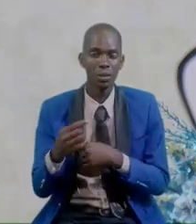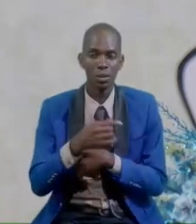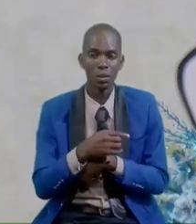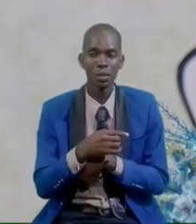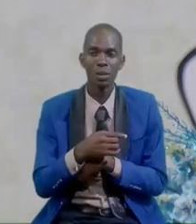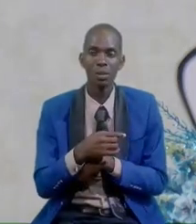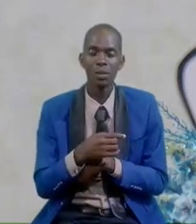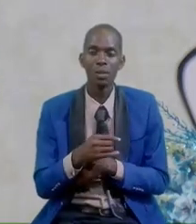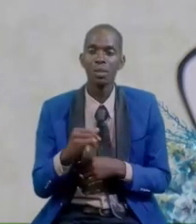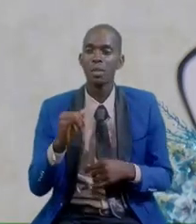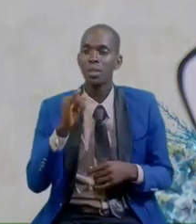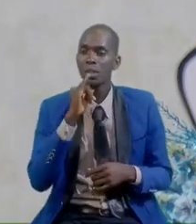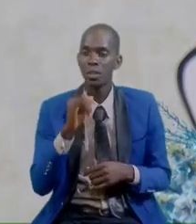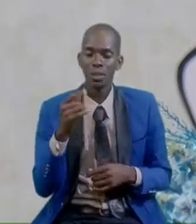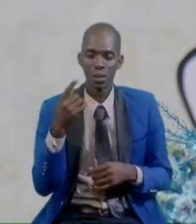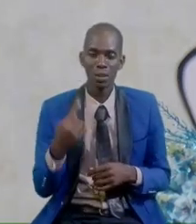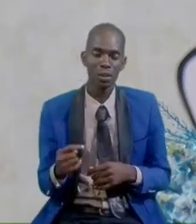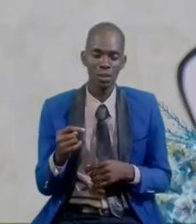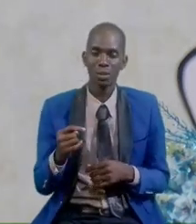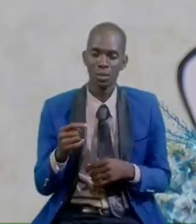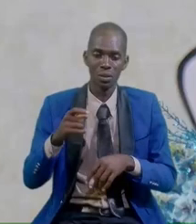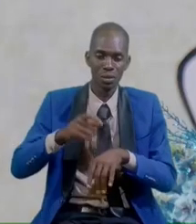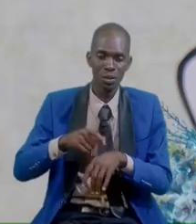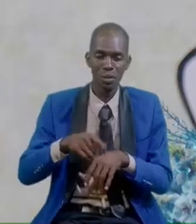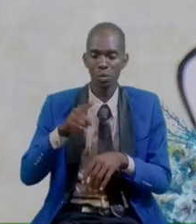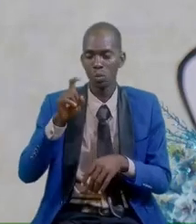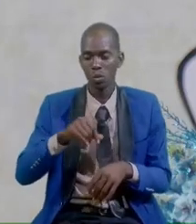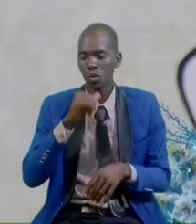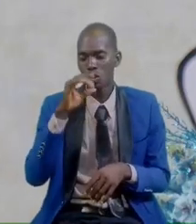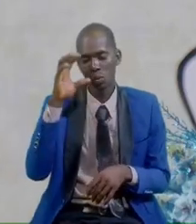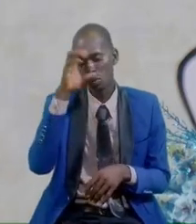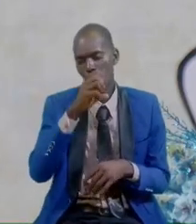C'est l'avant-dernier jour. Et tu ne dois pas rater pour toi.